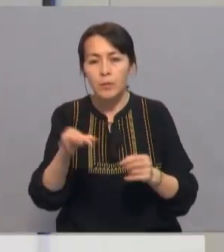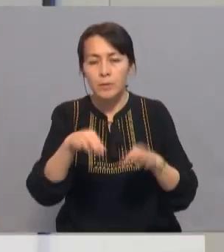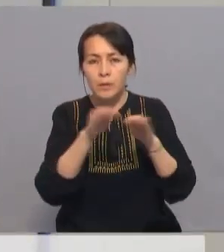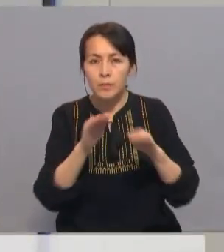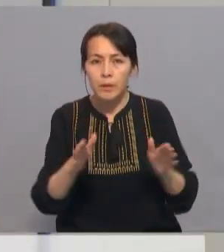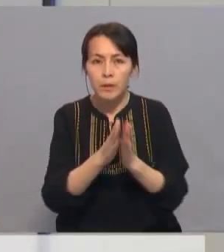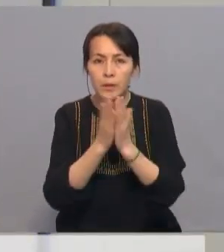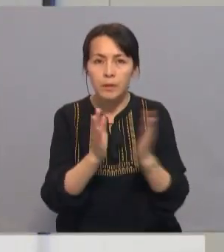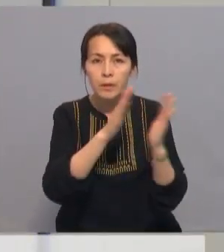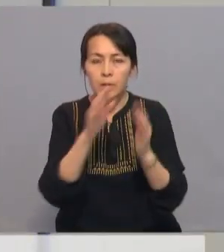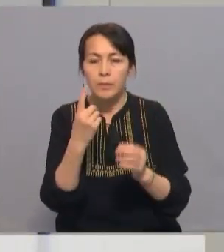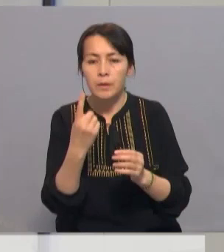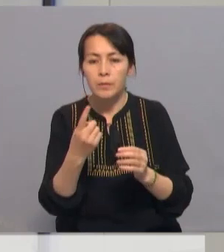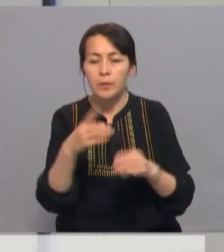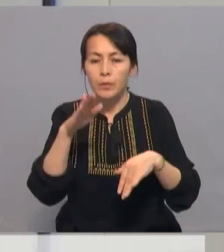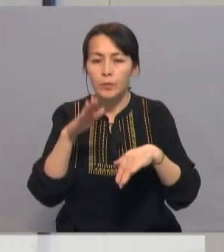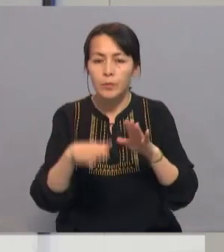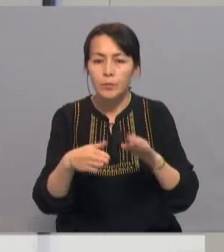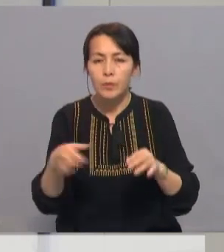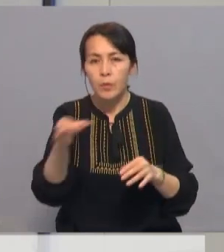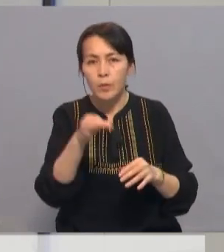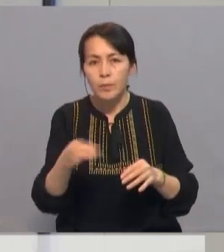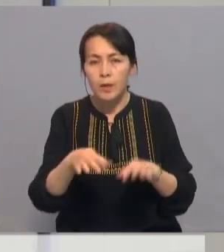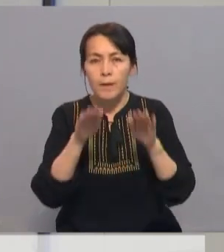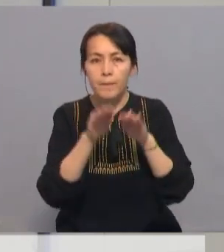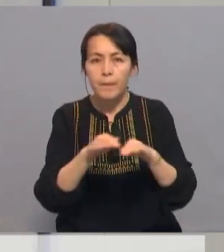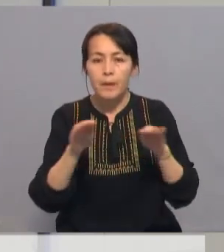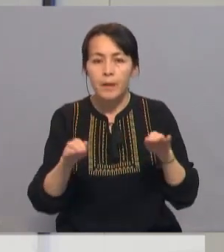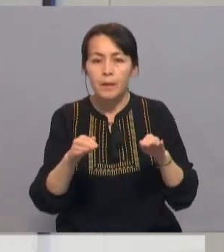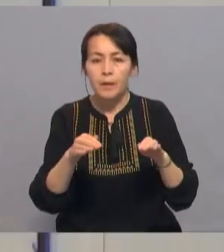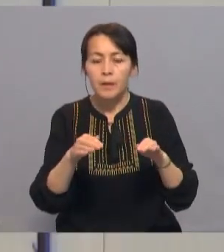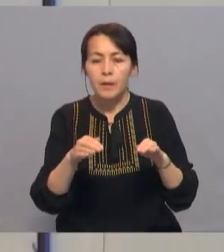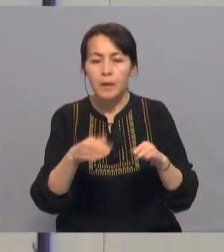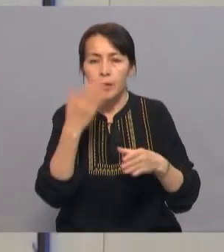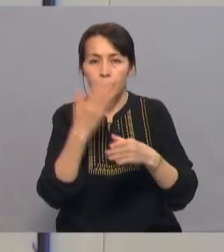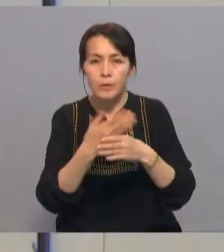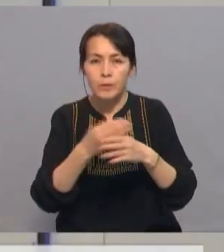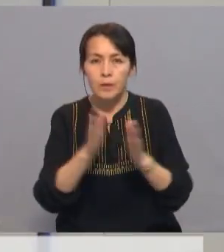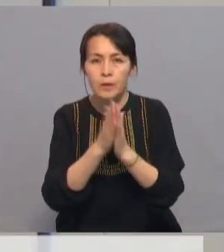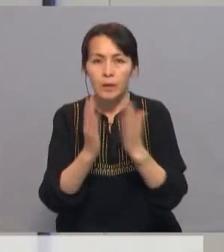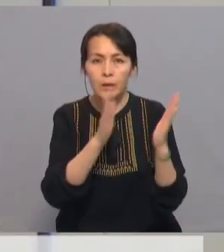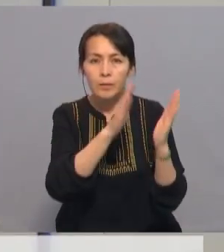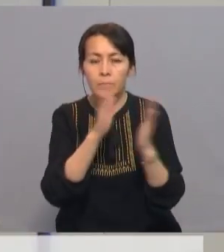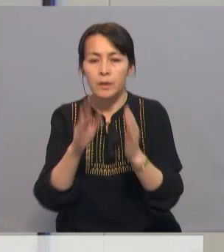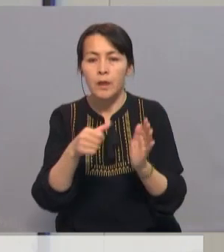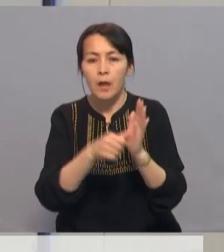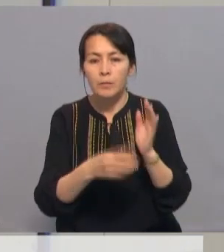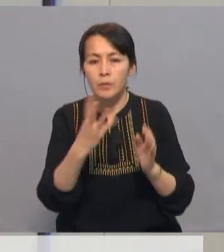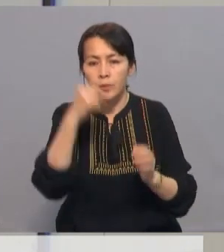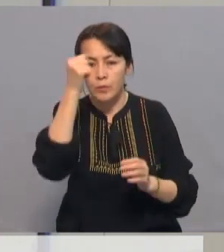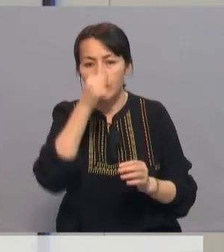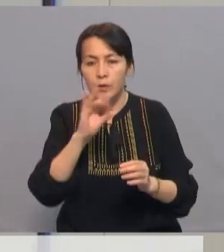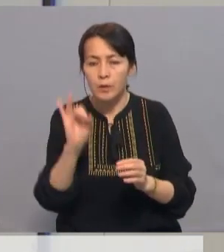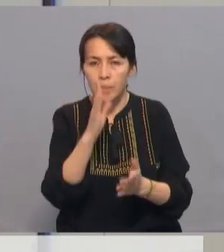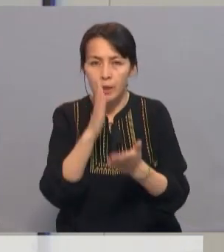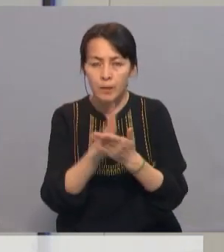балалар кітапханасы бірден бір біздің облыстағы балаларға қызмет жасап жатқан кітапхана. 64 жылдық тарихымыз бар. 64